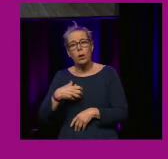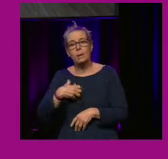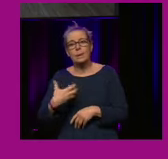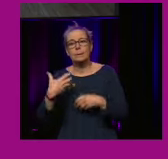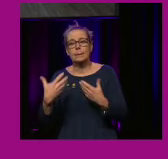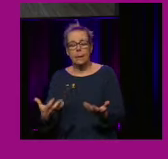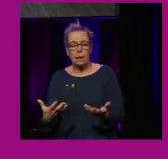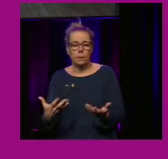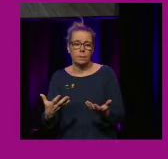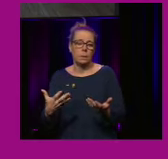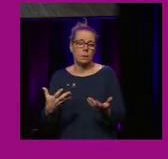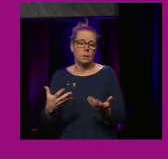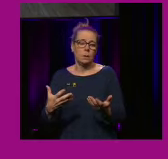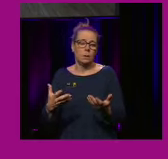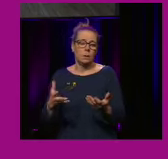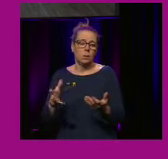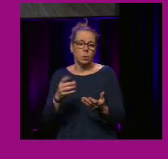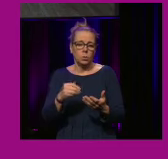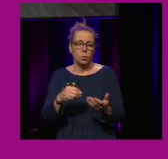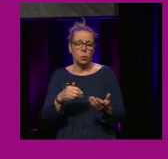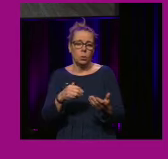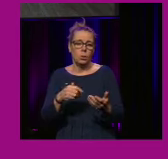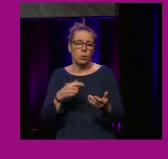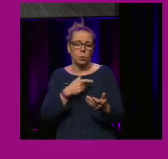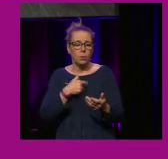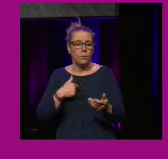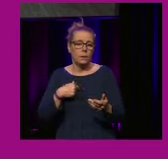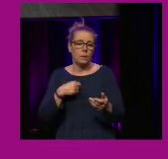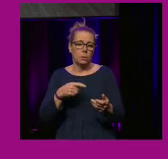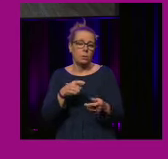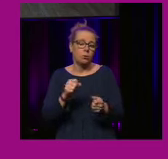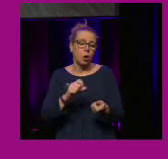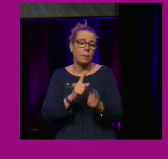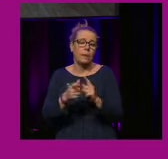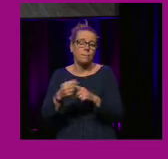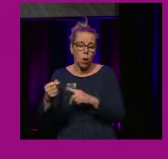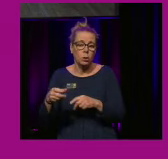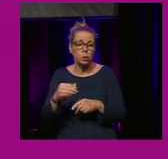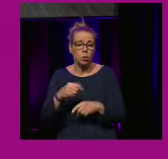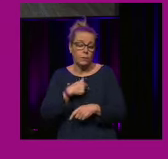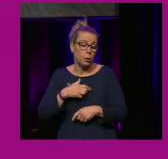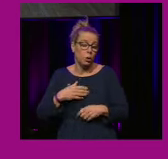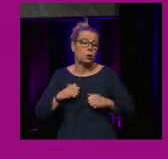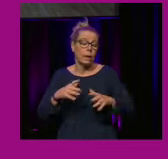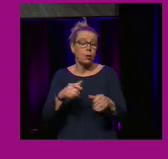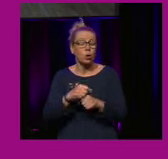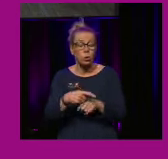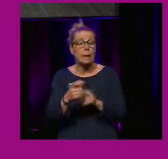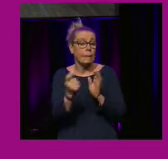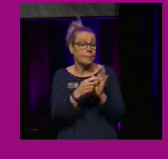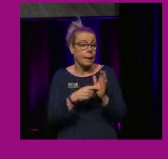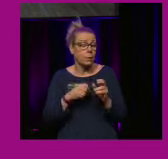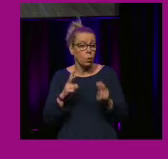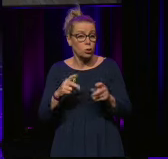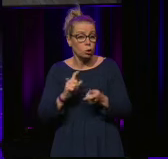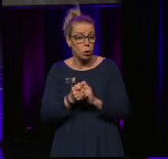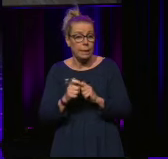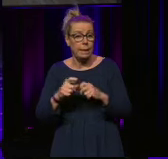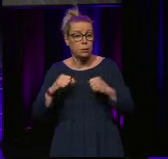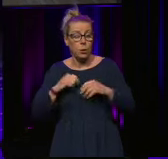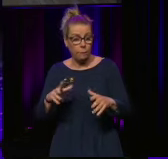en valmanskår och vi utgår från att detta är självklart, så borde den här regeln vara självklar också. Men säger du, Johan? Jo, alltså innebörden